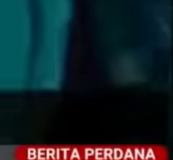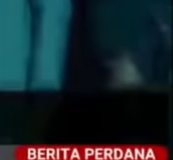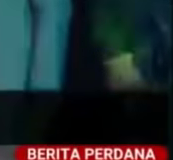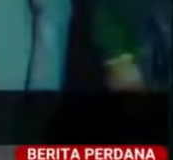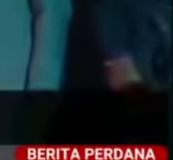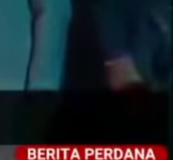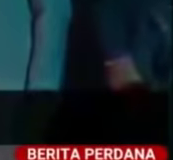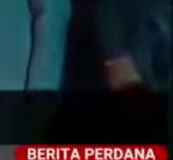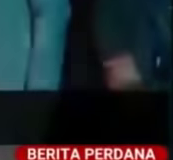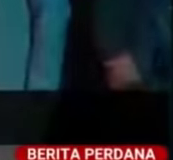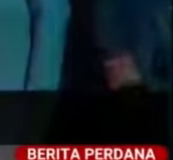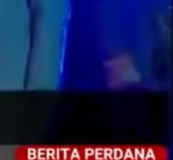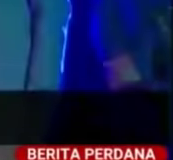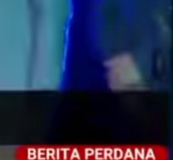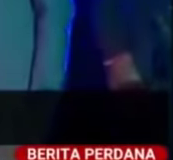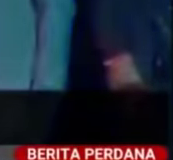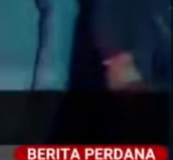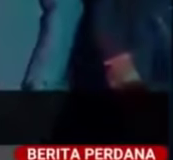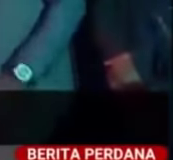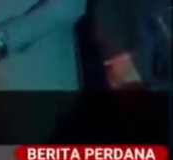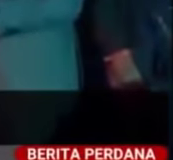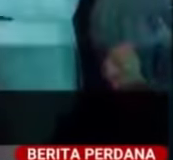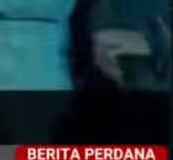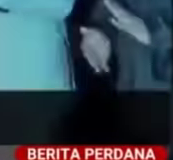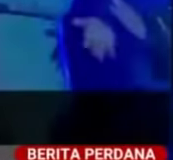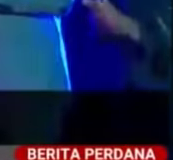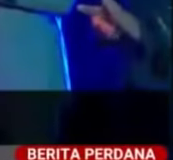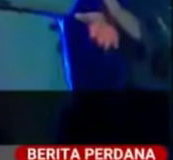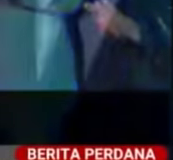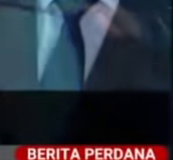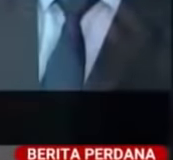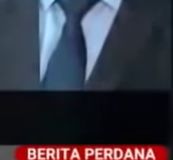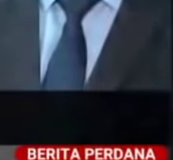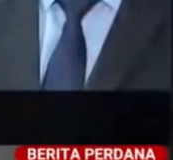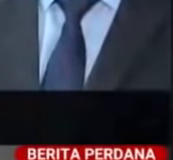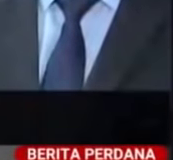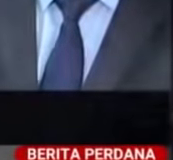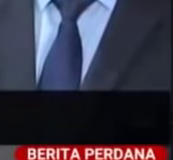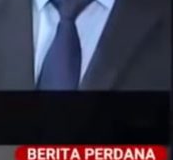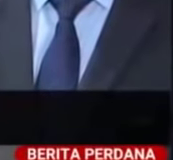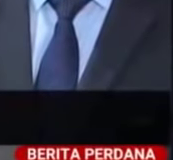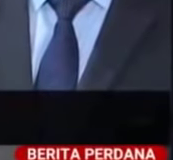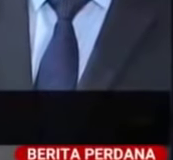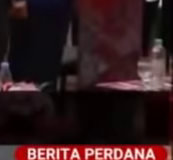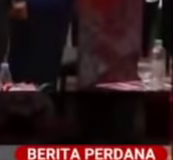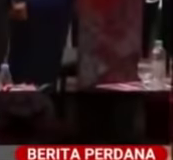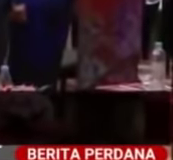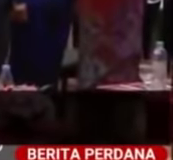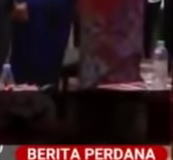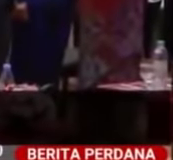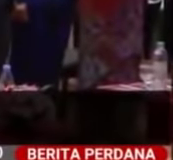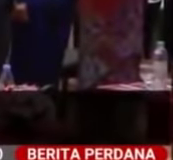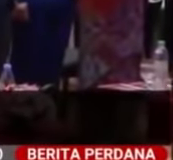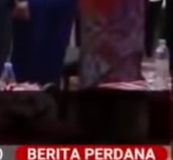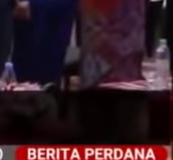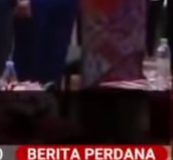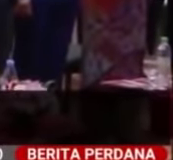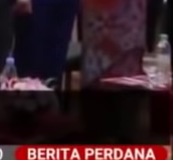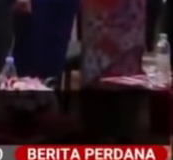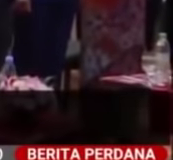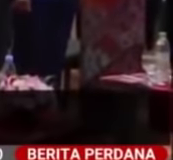Kajian semula undang-undang berkaitan pengedaran dan penyalahgunaan dadah diperlukan. Hukuman mati mandatori dilihat tidak